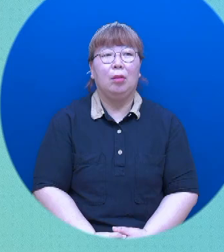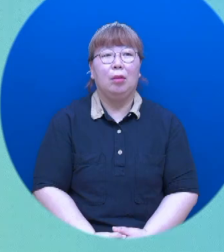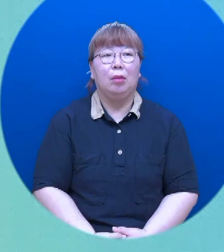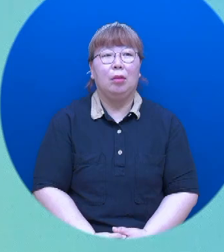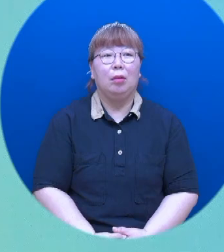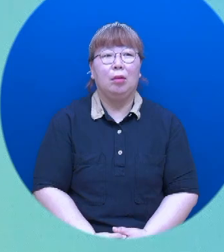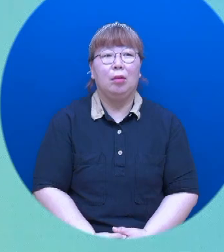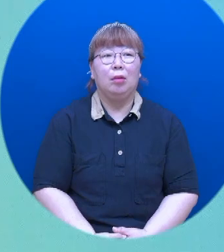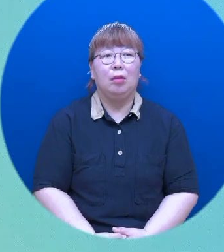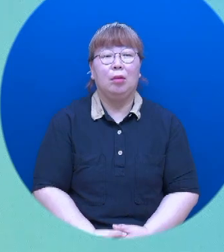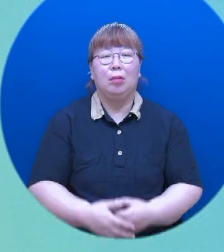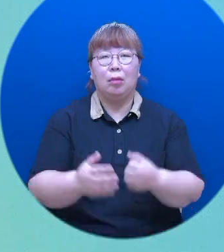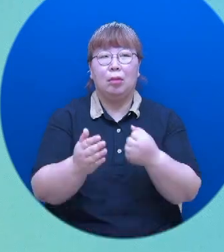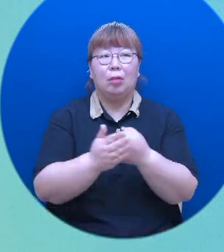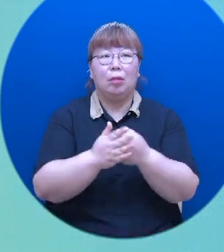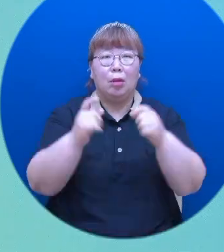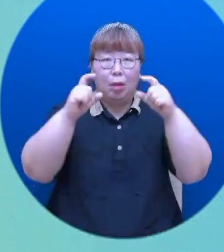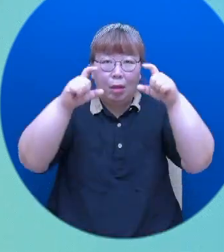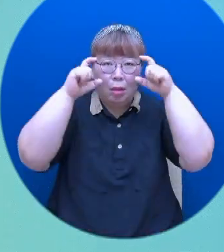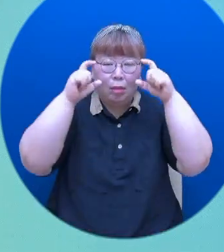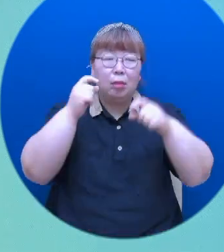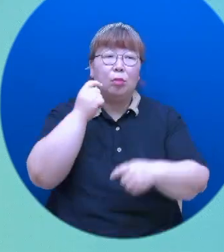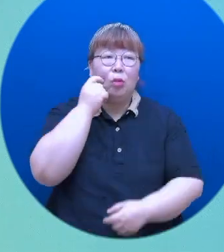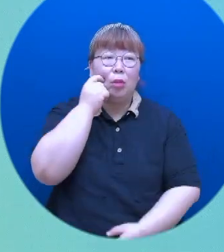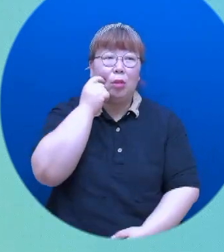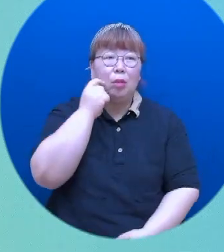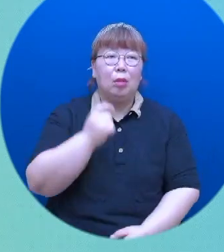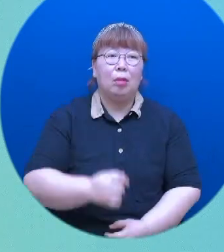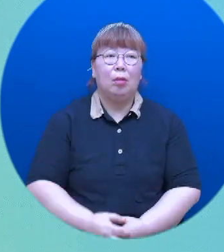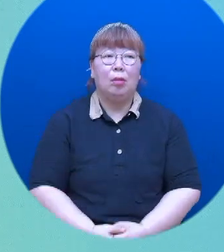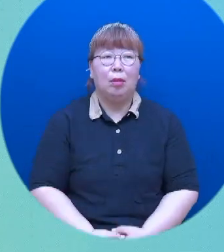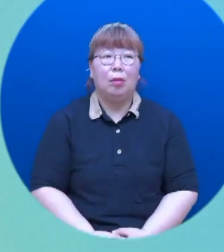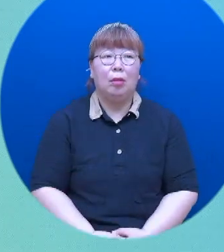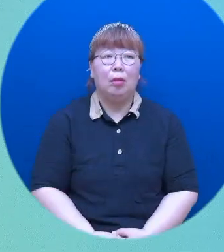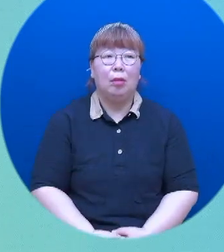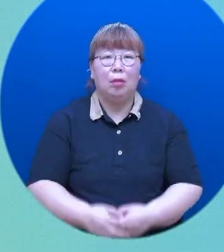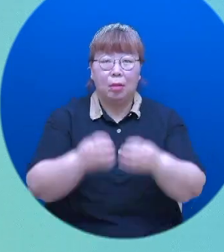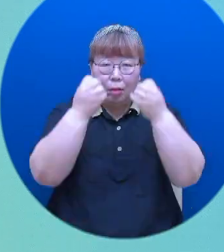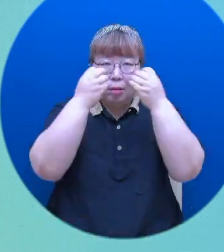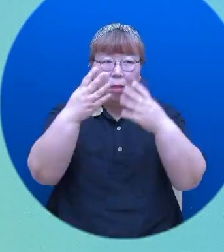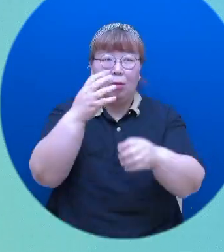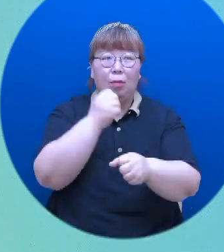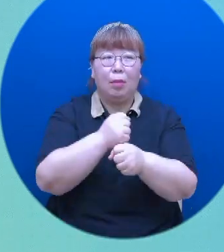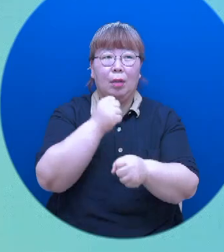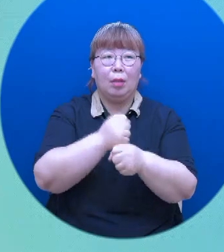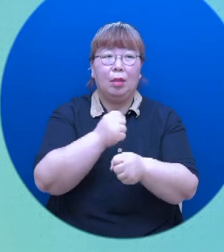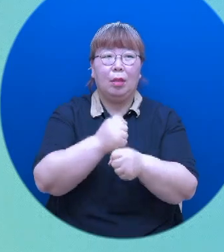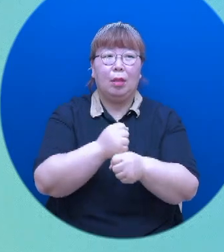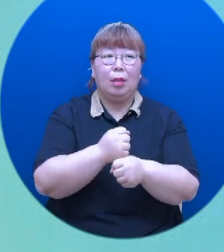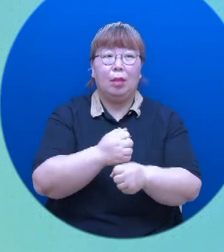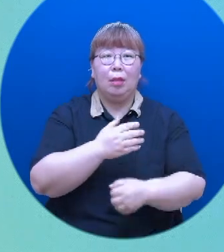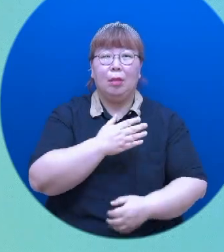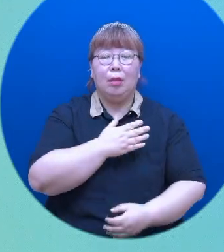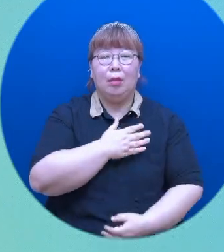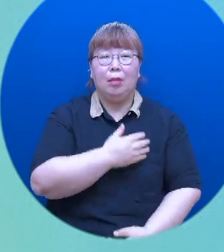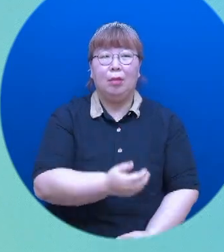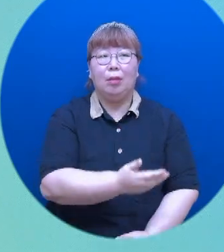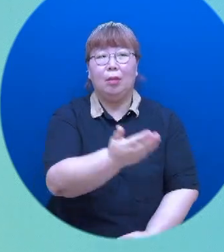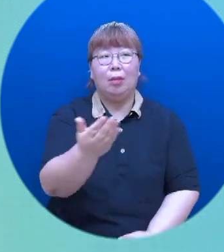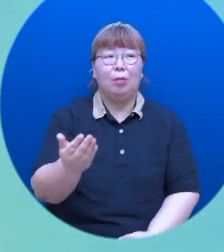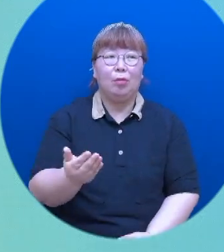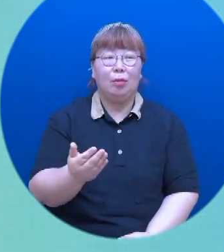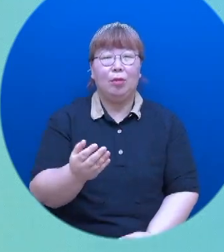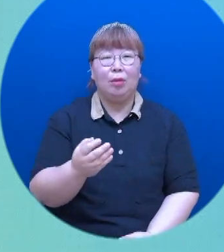그래가지고 안경을 쓸 수가 없어가지고 안경을 사려 했더니 저에게 여러분이 말해요.